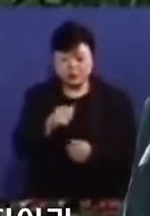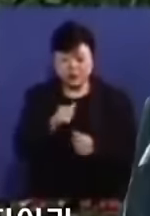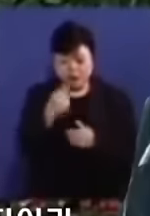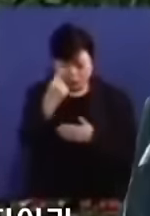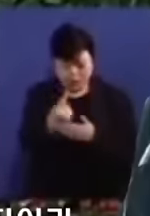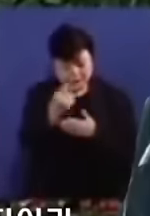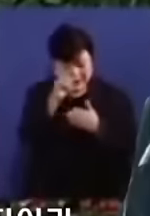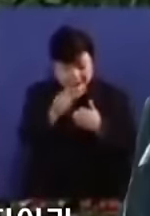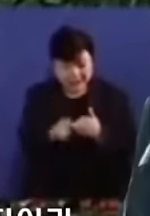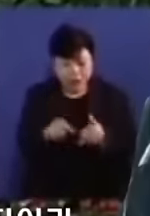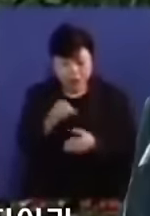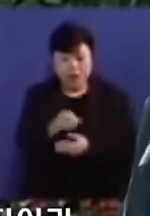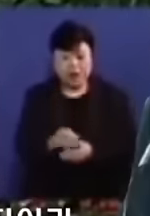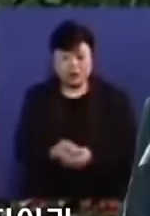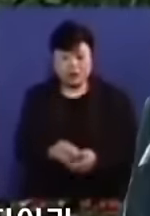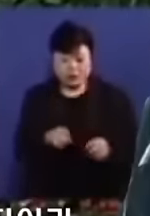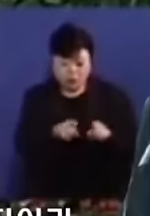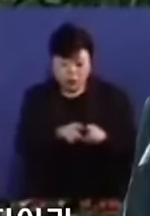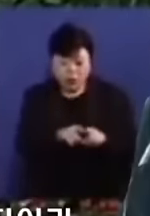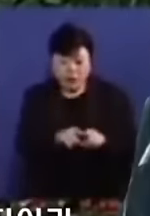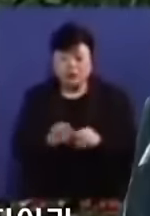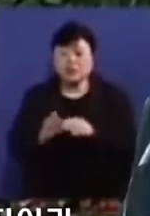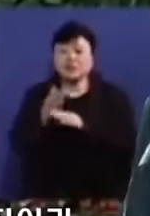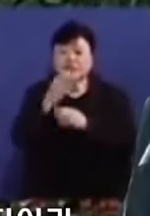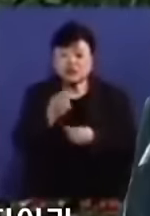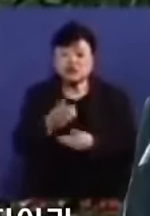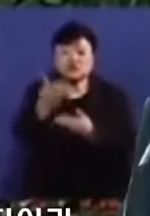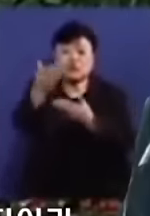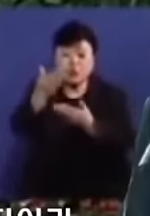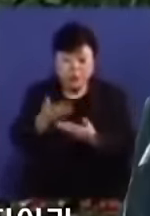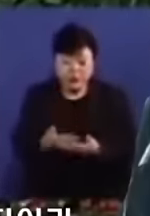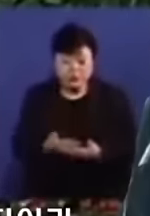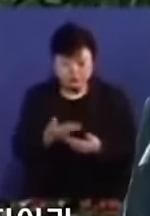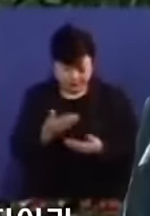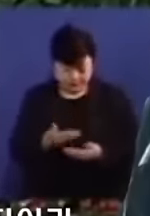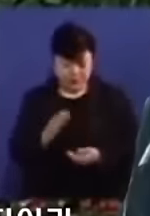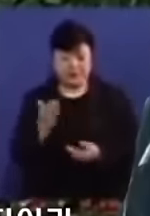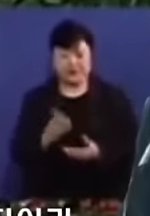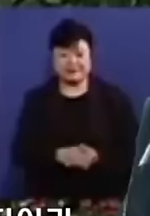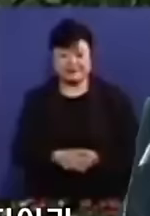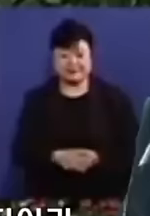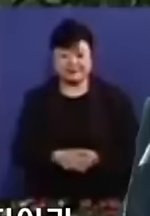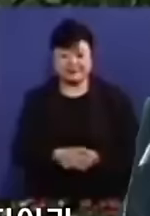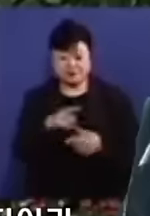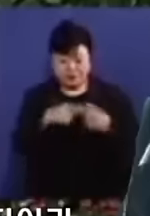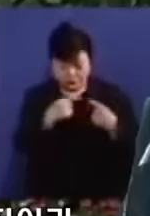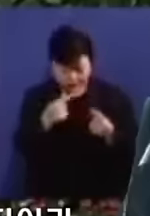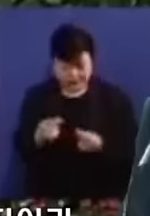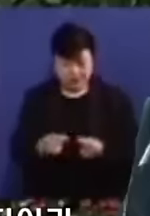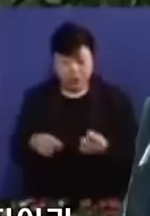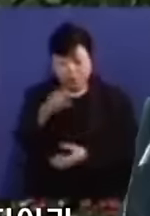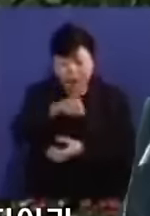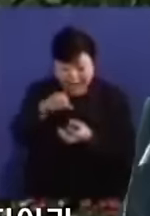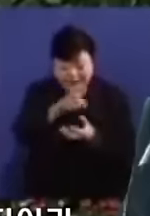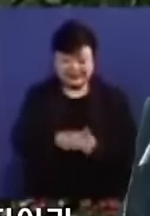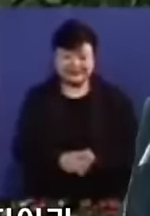다가오면 환란과 동등 혹은 그 이상의 축복을 반드시 가져오는 것입니다. 한번 따라 말씀해주세요.